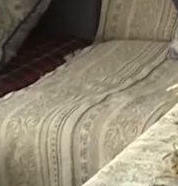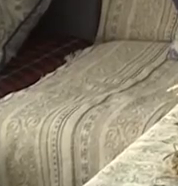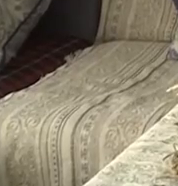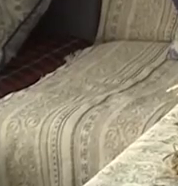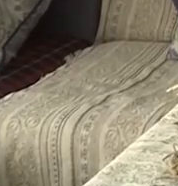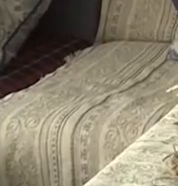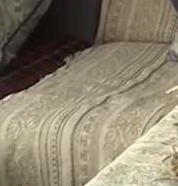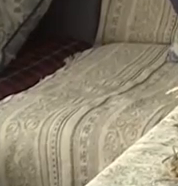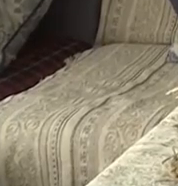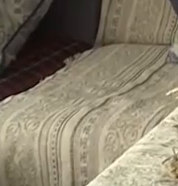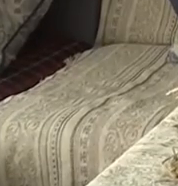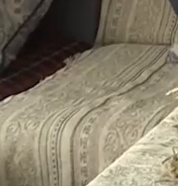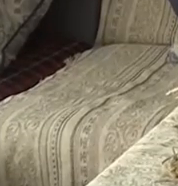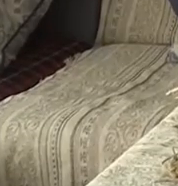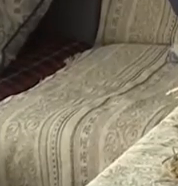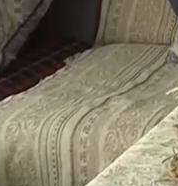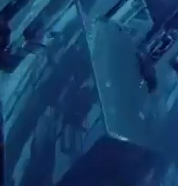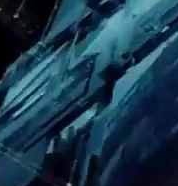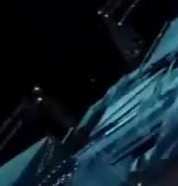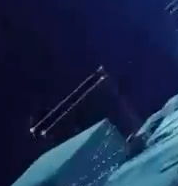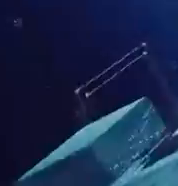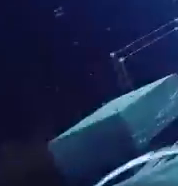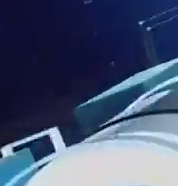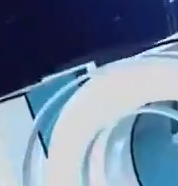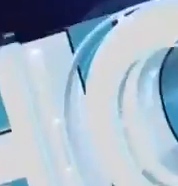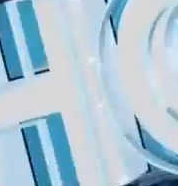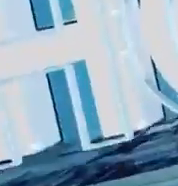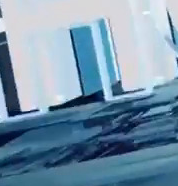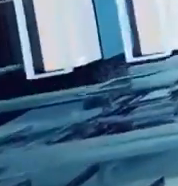Хайрат Қастурғанов, телеканал «Жетсу».